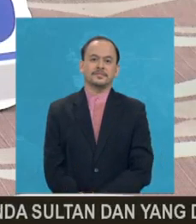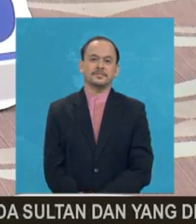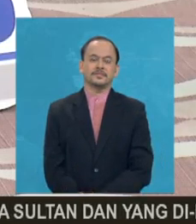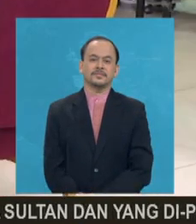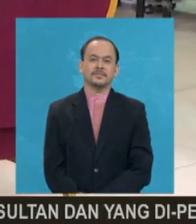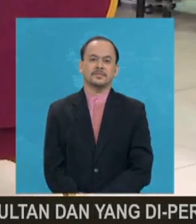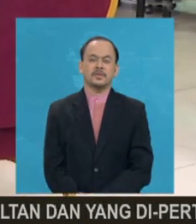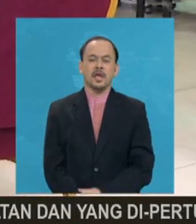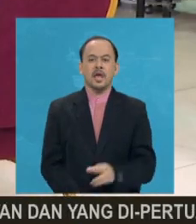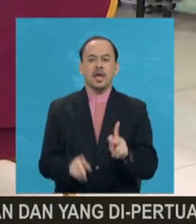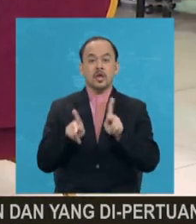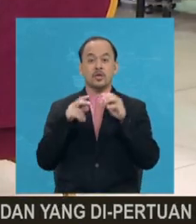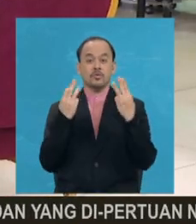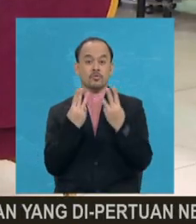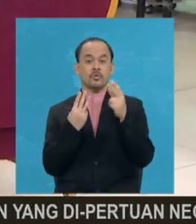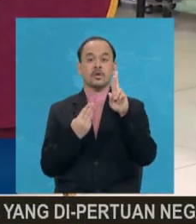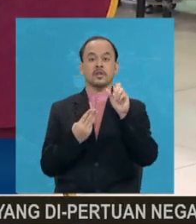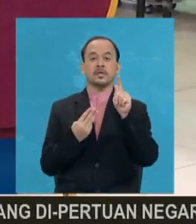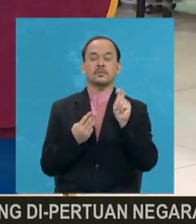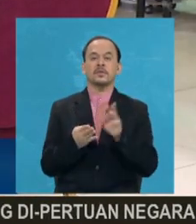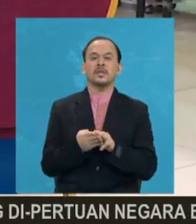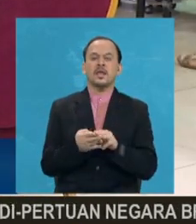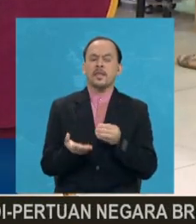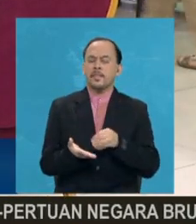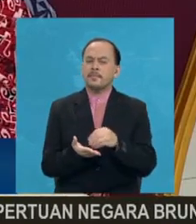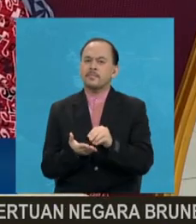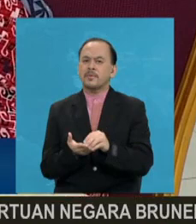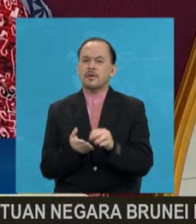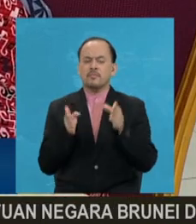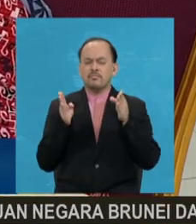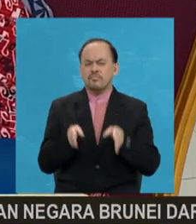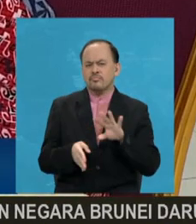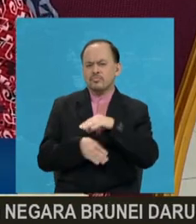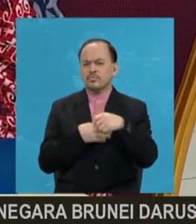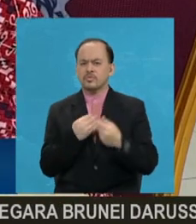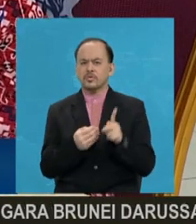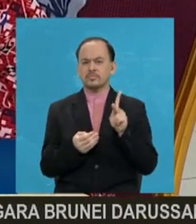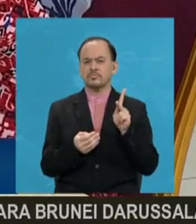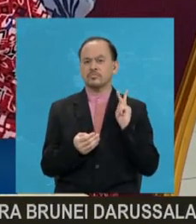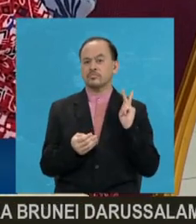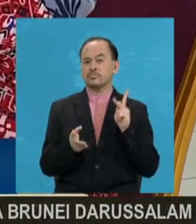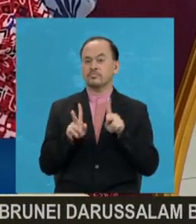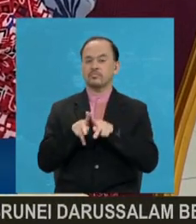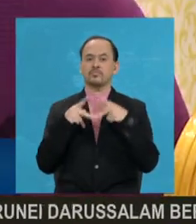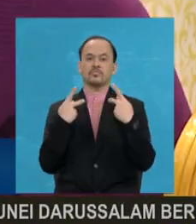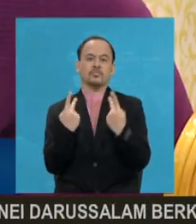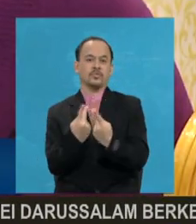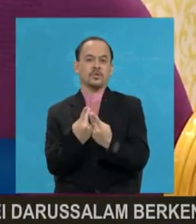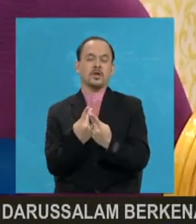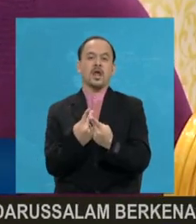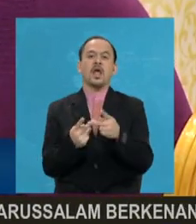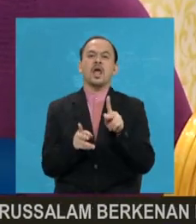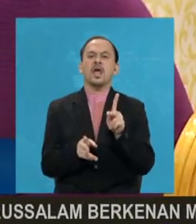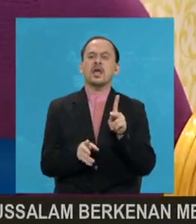di dalam tinjauan keluar tipe di sebuah pusat membeli belah pagi tadi mendapati orang ramai khususnya ketua keluarga menggunakan klinik